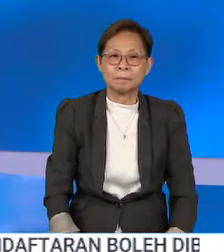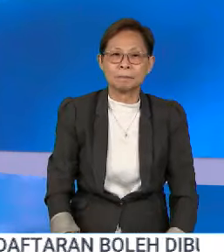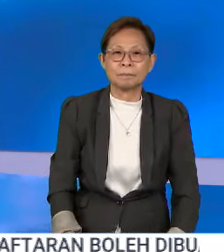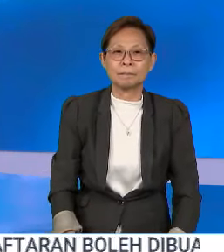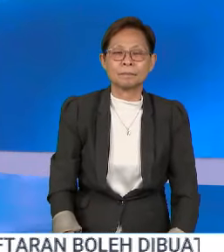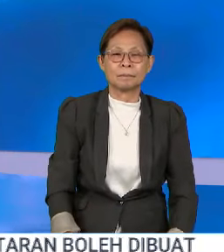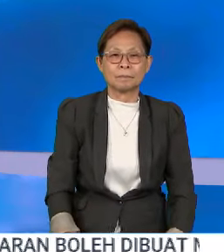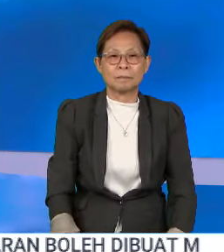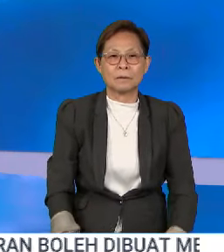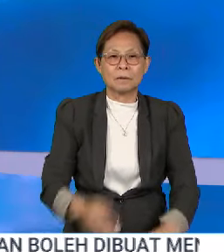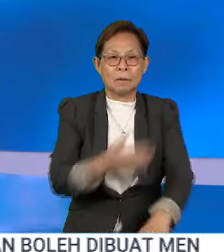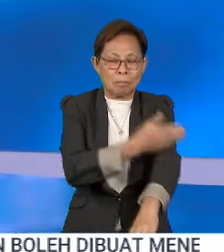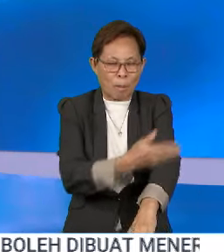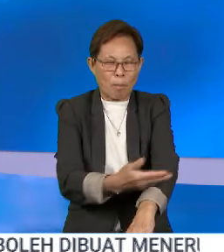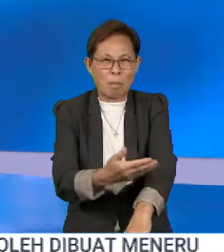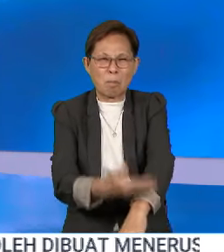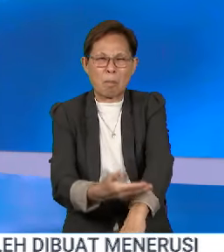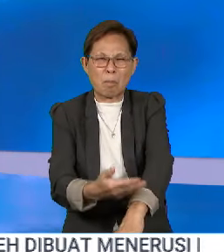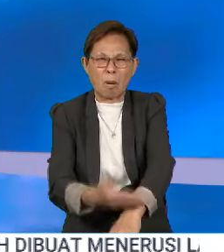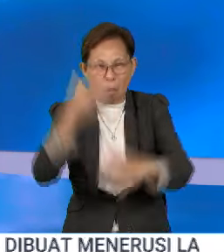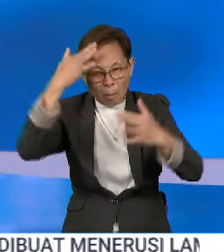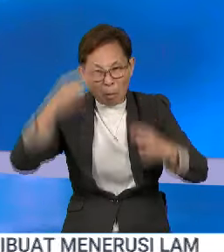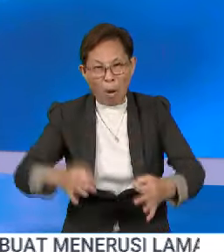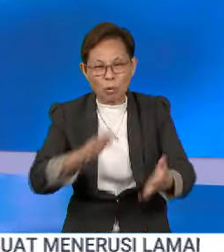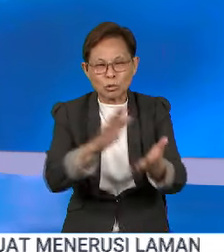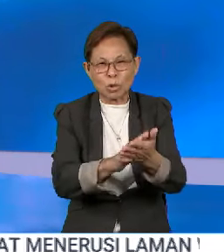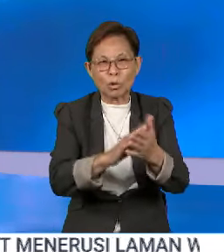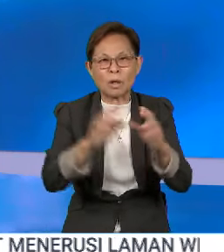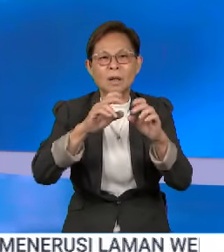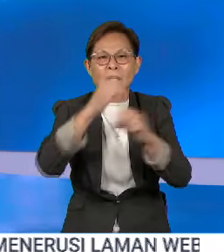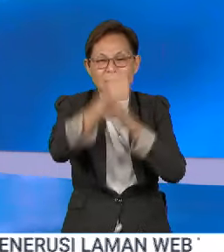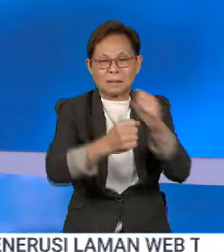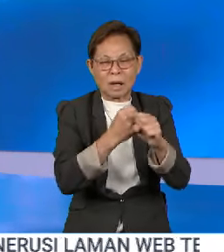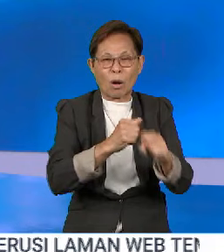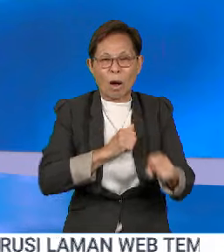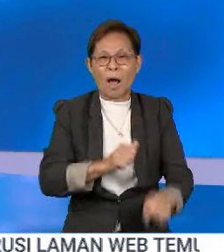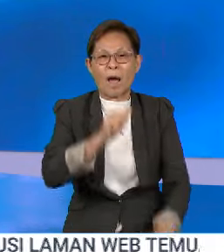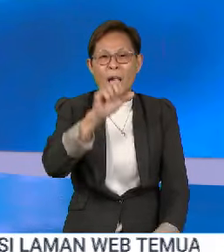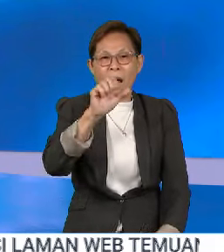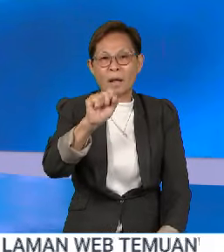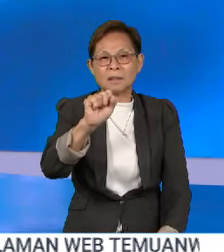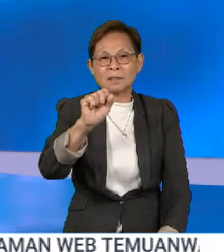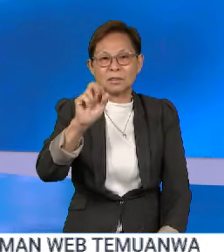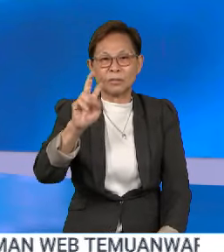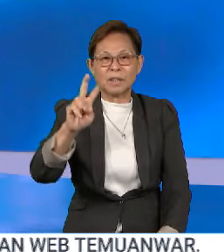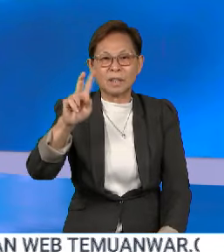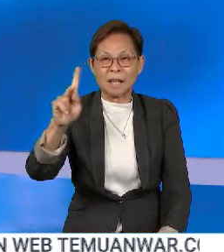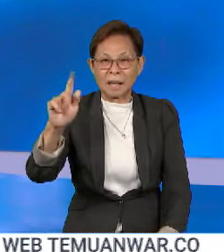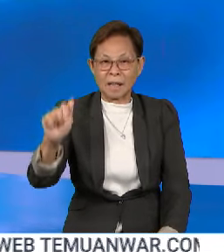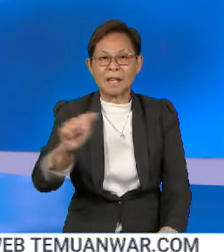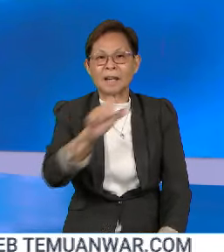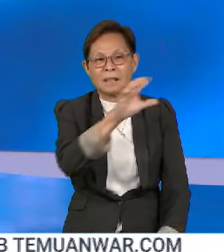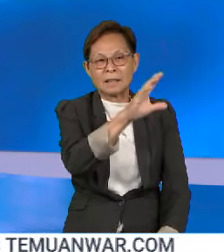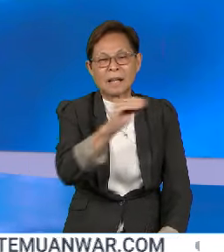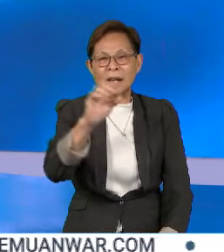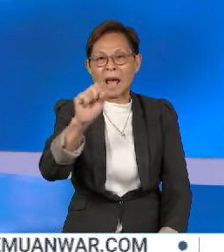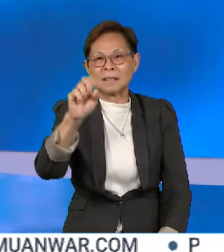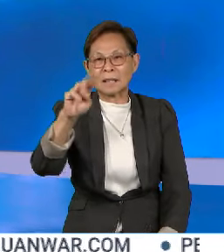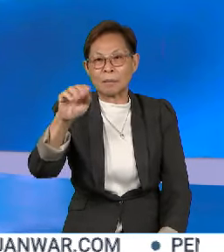susulan kemerosotan prestasi keputusan sekolah dajja khas agama sdge dan CJR menengah agama SMI Tahun